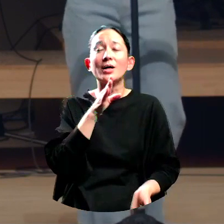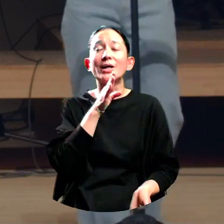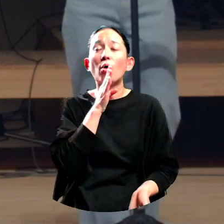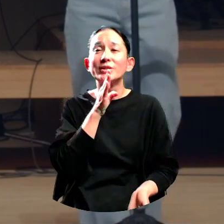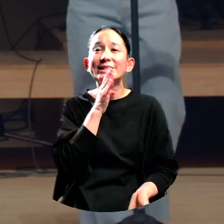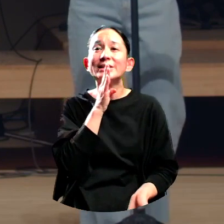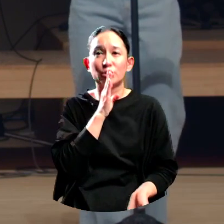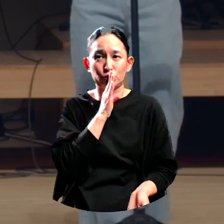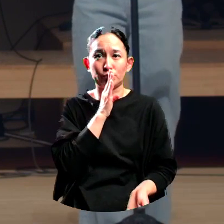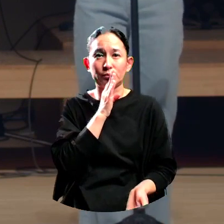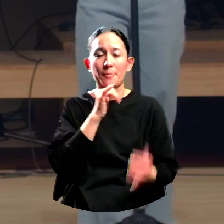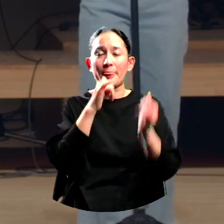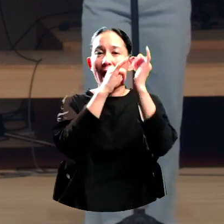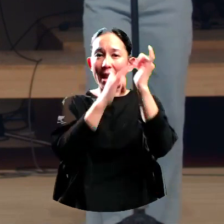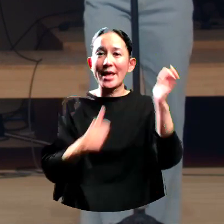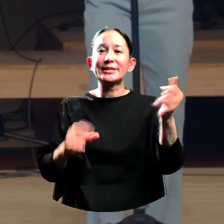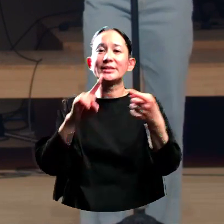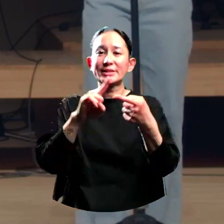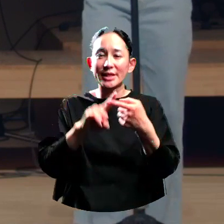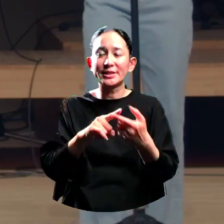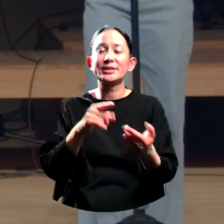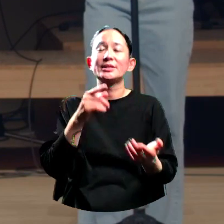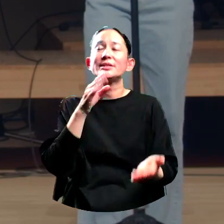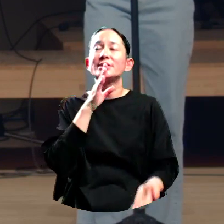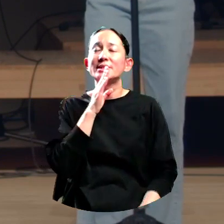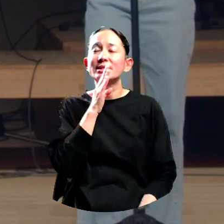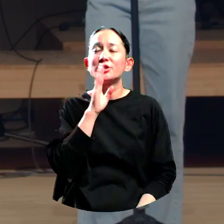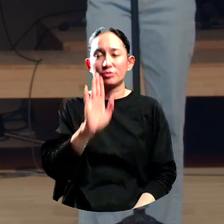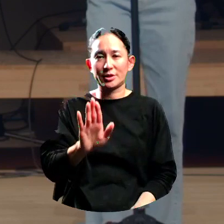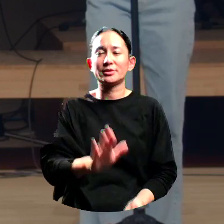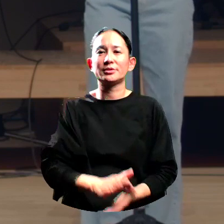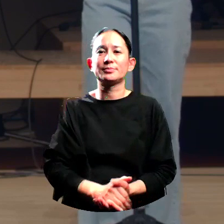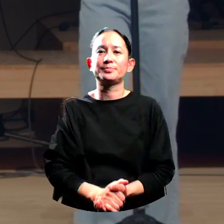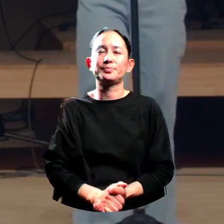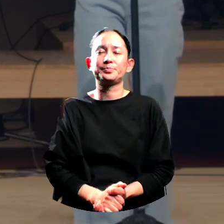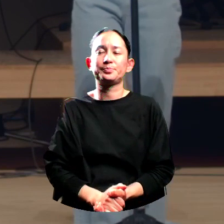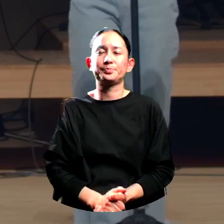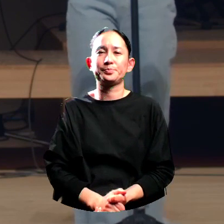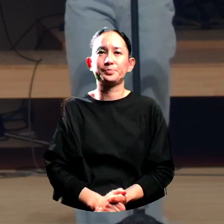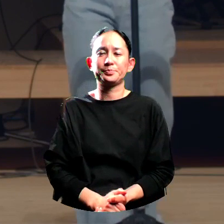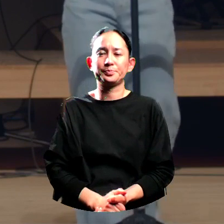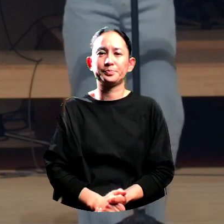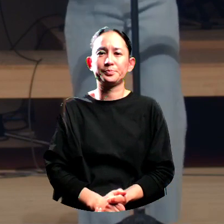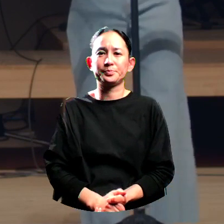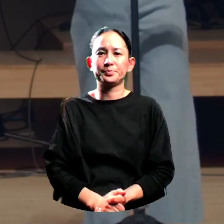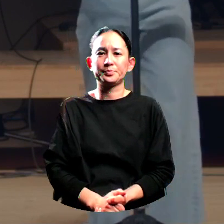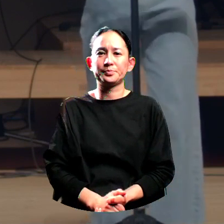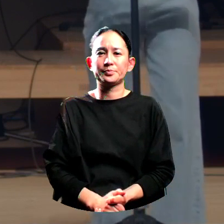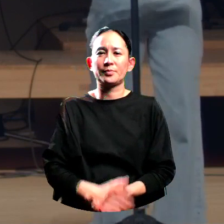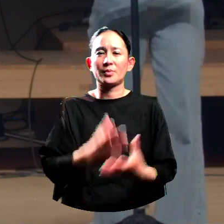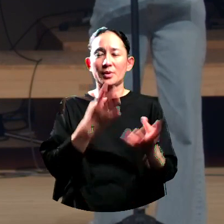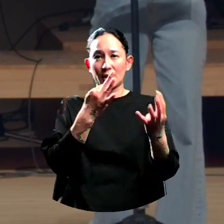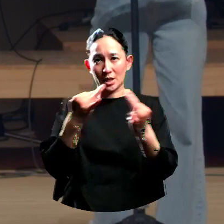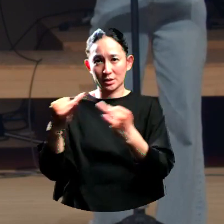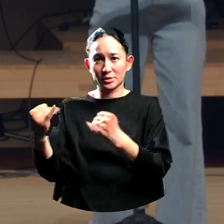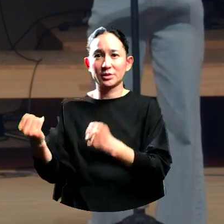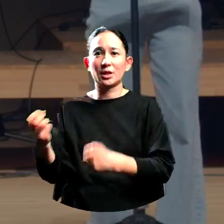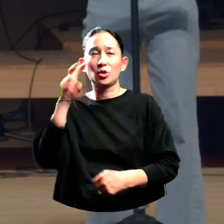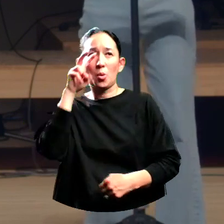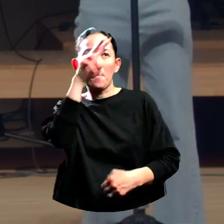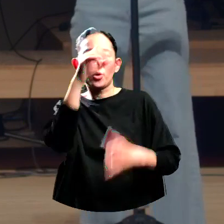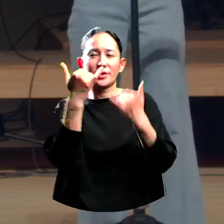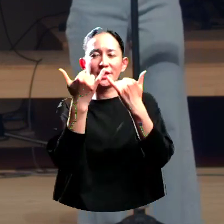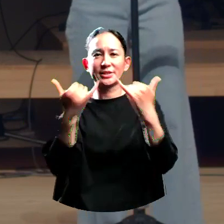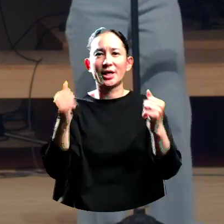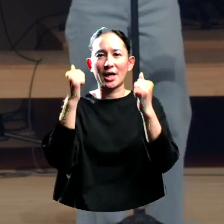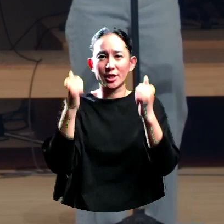said earlier, what's in the Bible is not a made-up story or fairy tale. It's historical fact. 多くの目撃者が